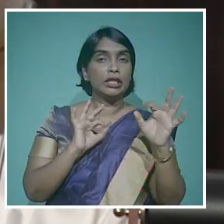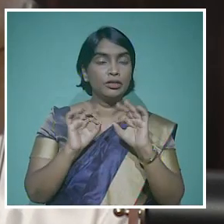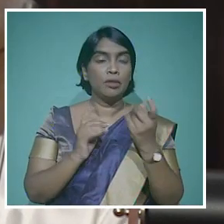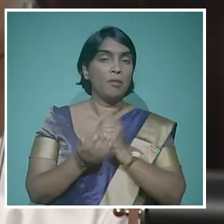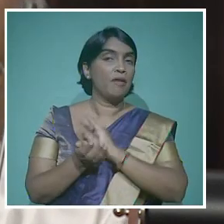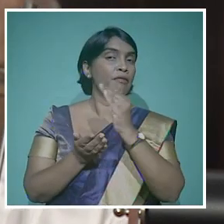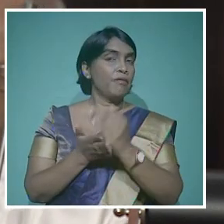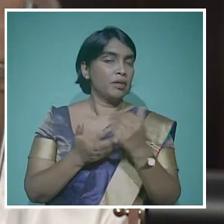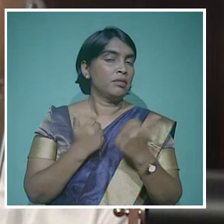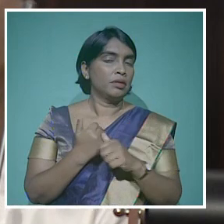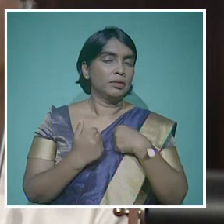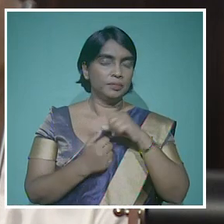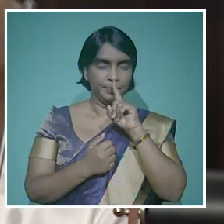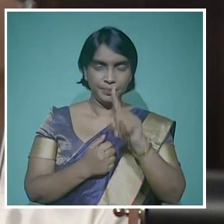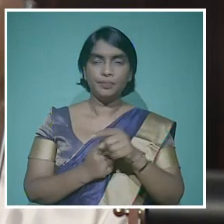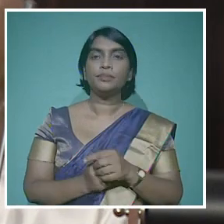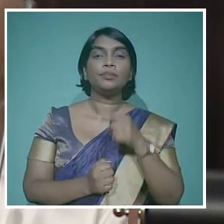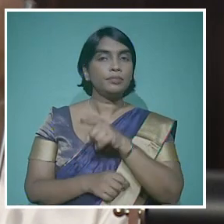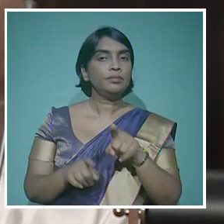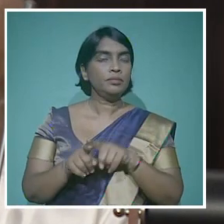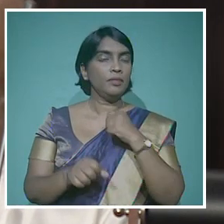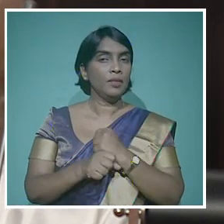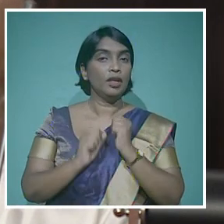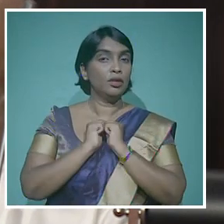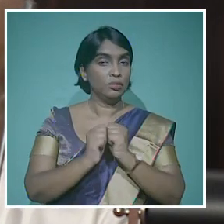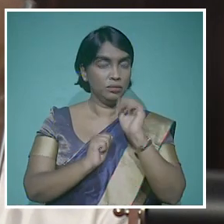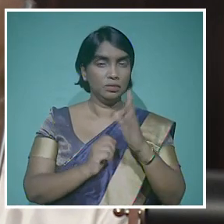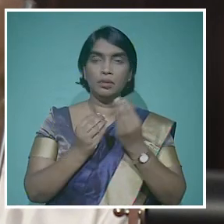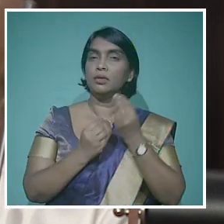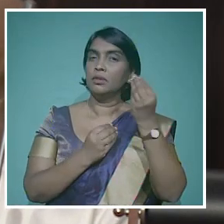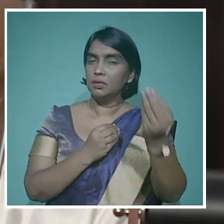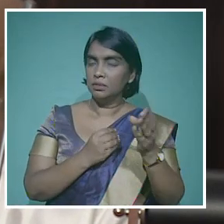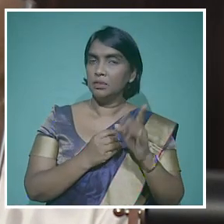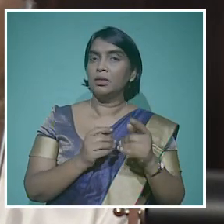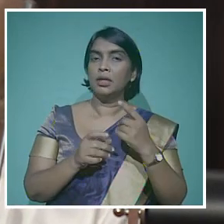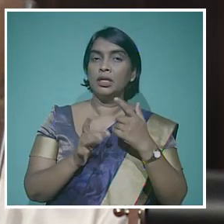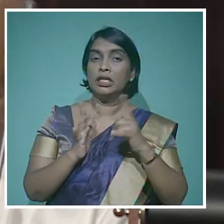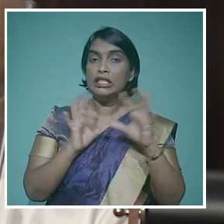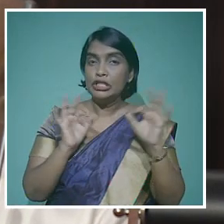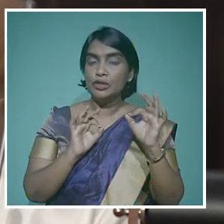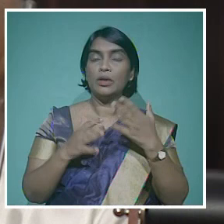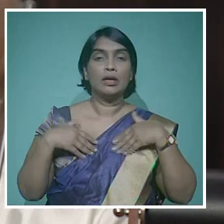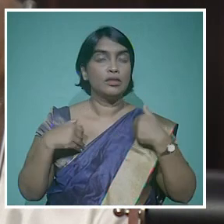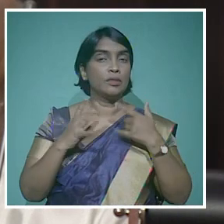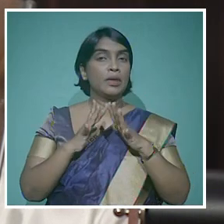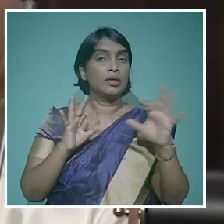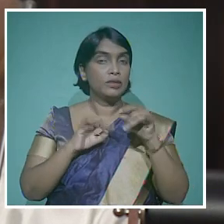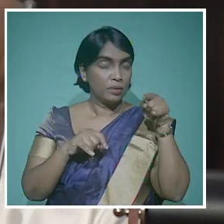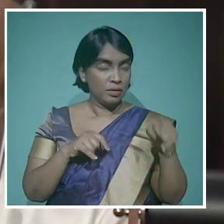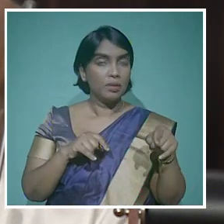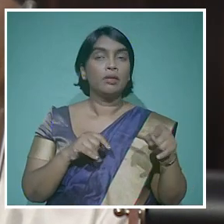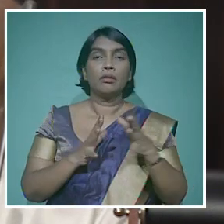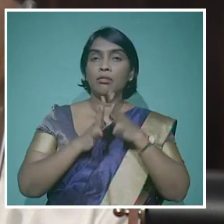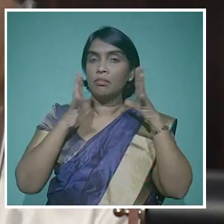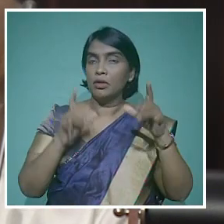අරමුදලක් ස්ථාපිත කිරීමට යෝජනා කරන එනම රජයේ සේවකයන් සඳහා ලබා දෙන අග්‍රහාර සෞඛ්‍ය රක්ෂණ ක්‍රමවේදය තුළින්